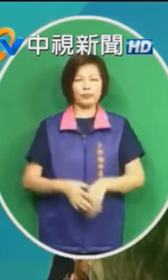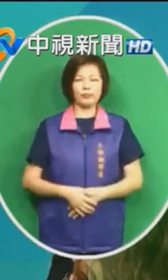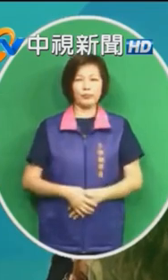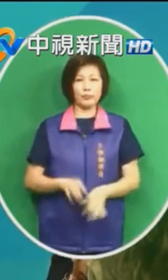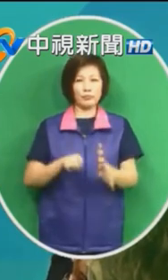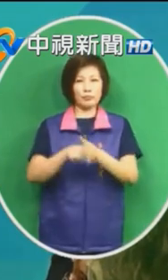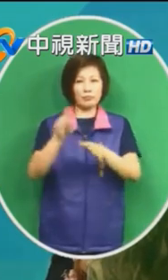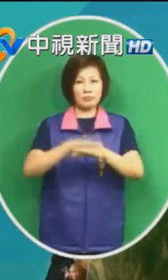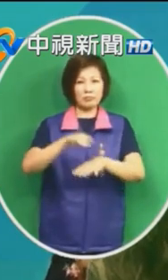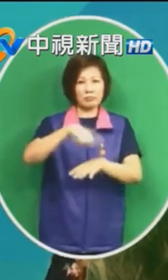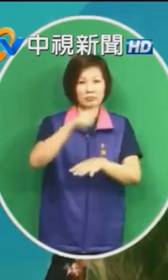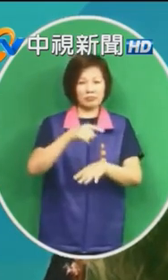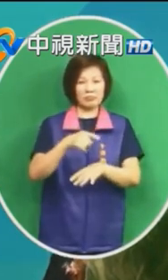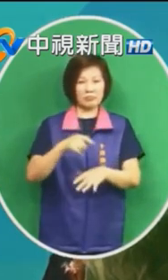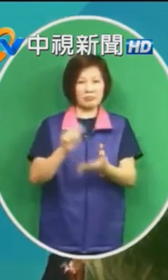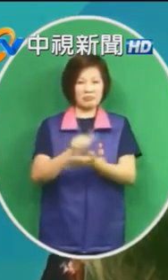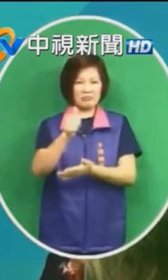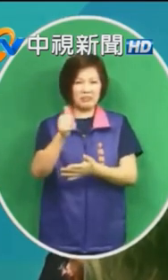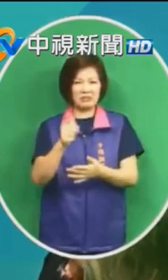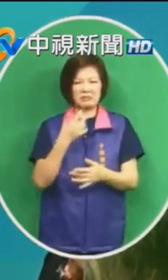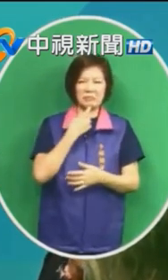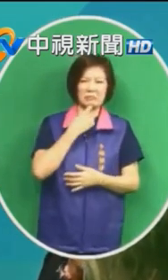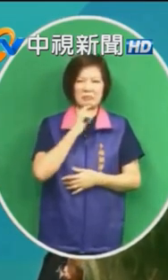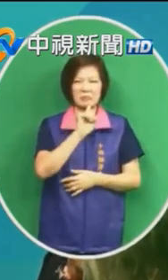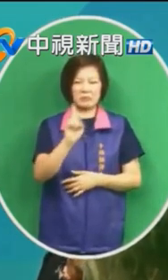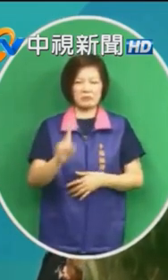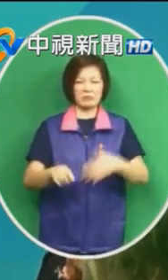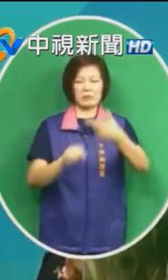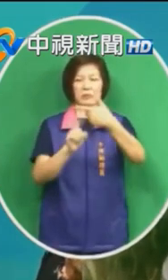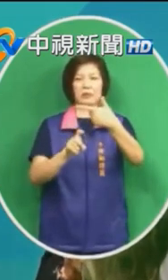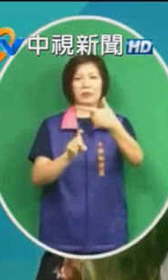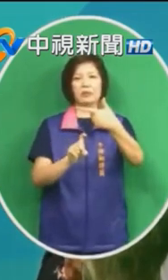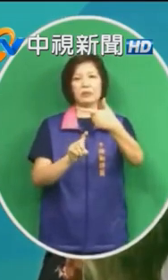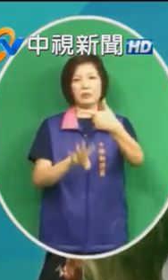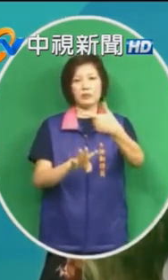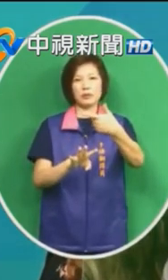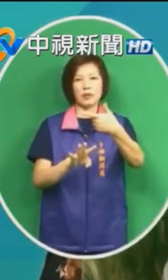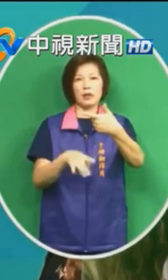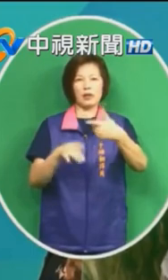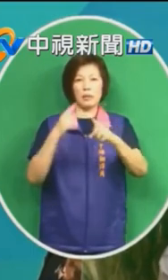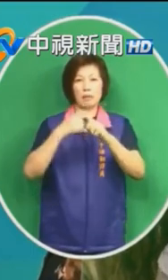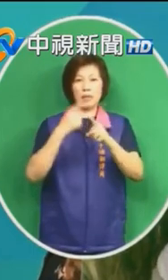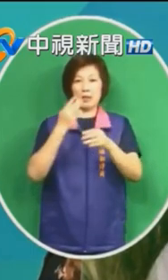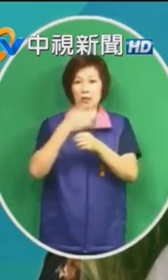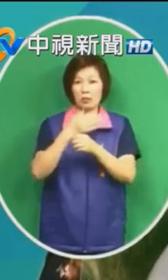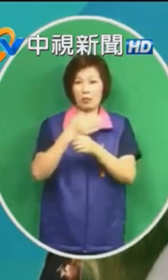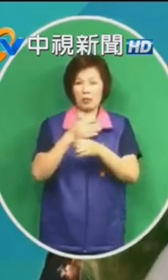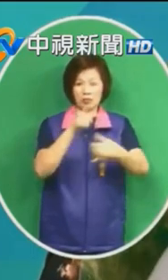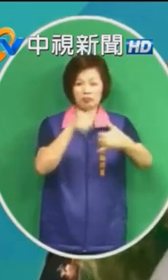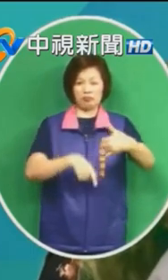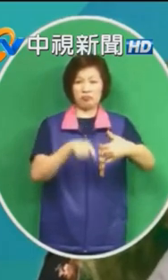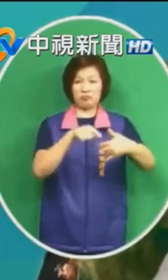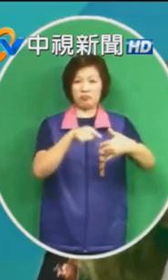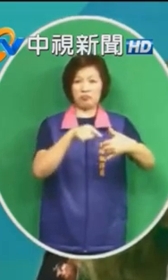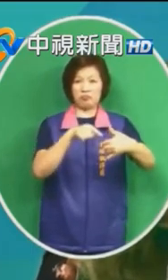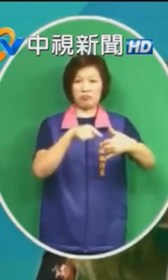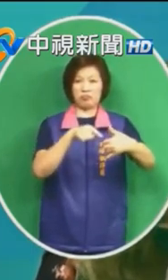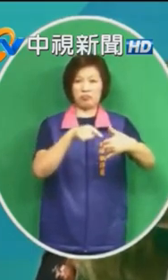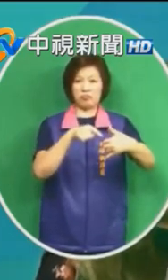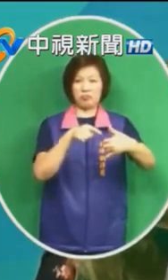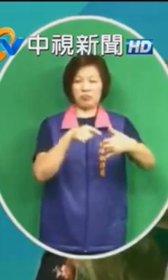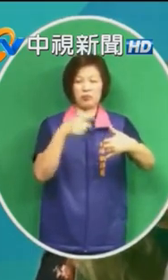专家媒体的揣测，6月14号这个所谓的内乳个案呢，到